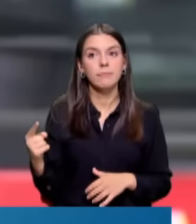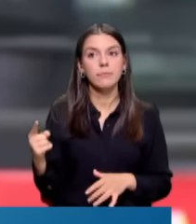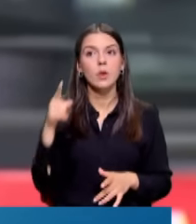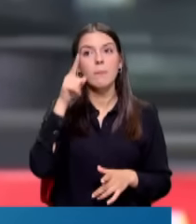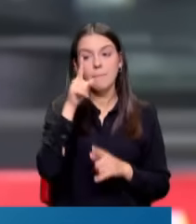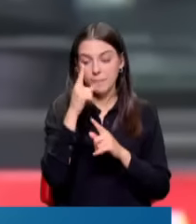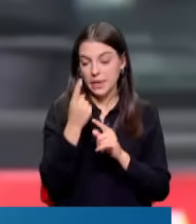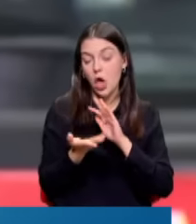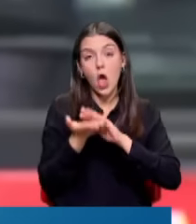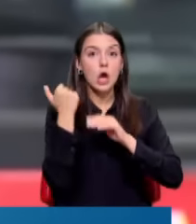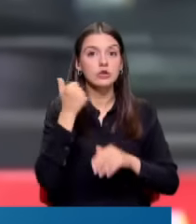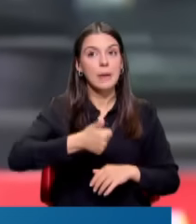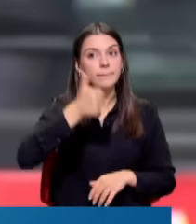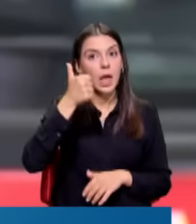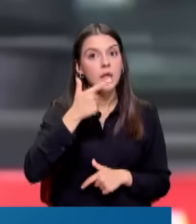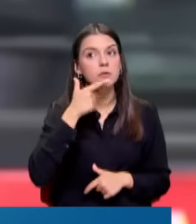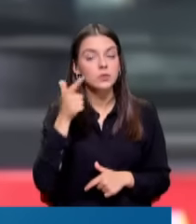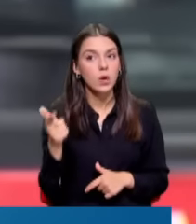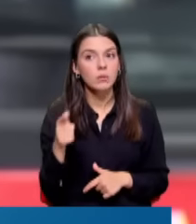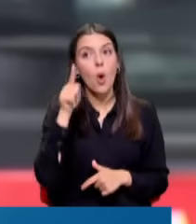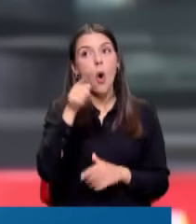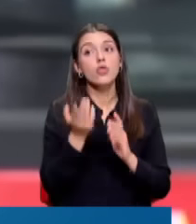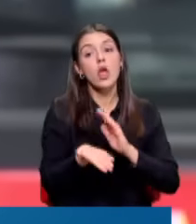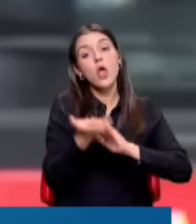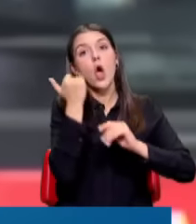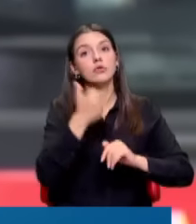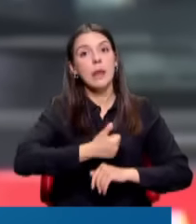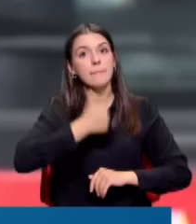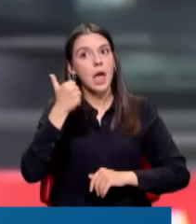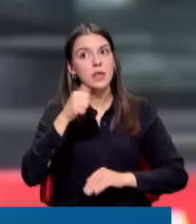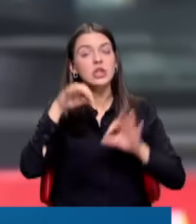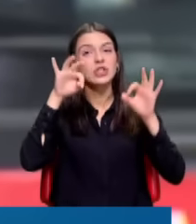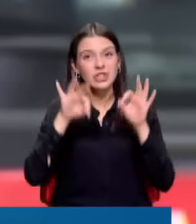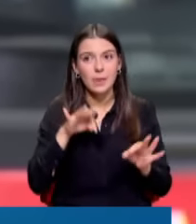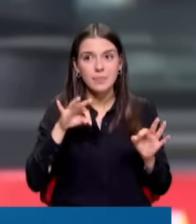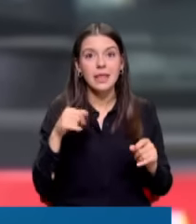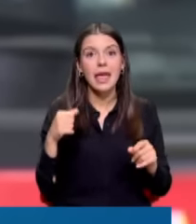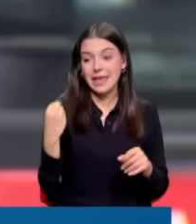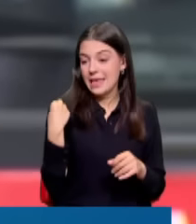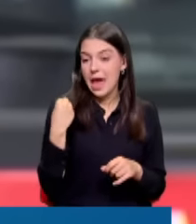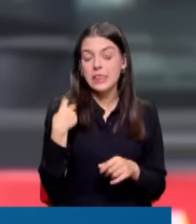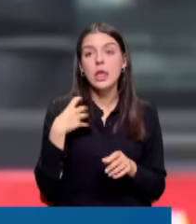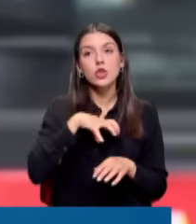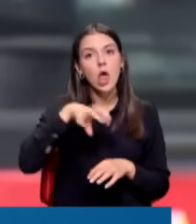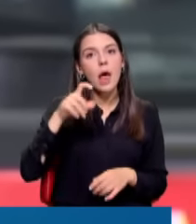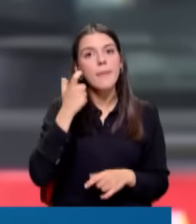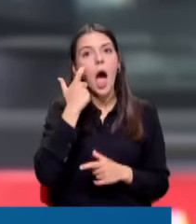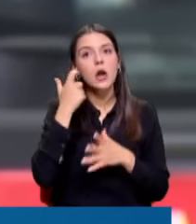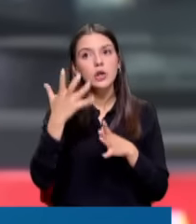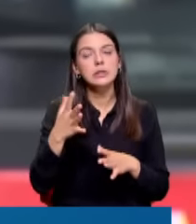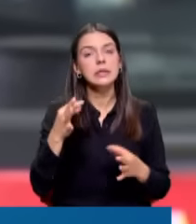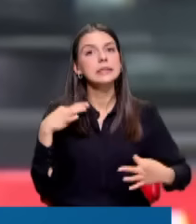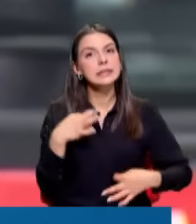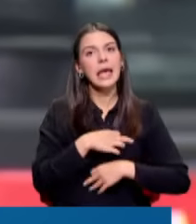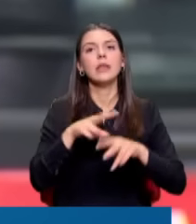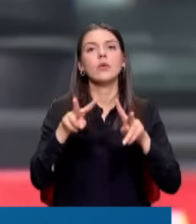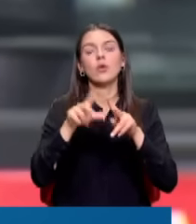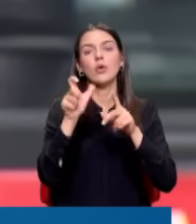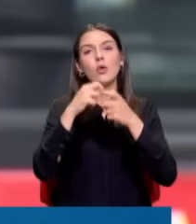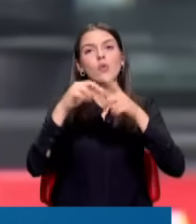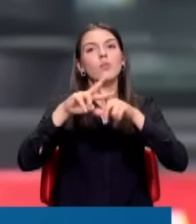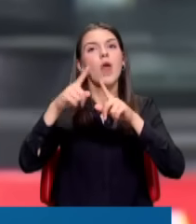Bir önceki bakana, ondan önceki bakana, şimdi de yeni döneme hayırlı olsun sayın kuruma,